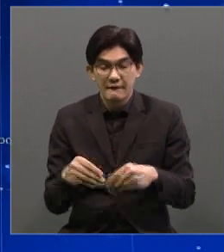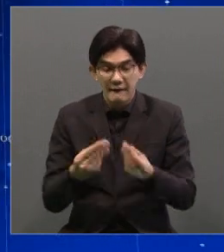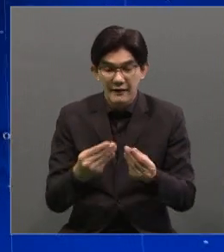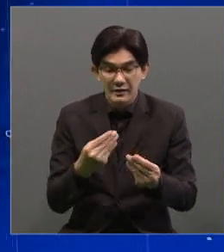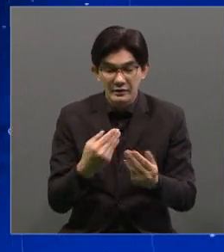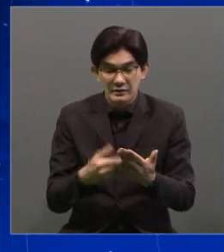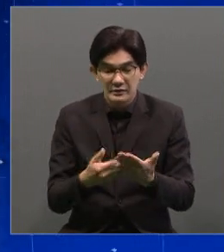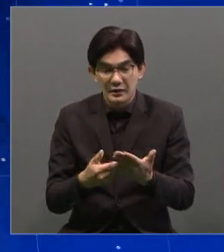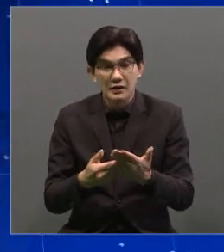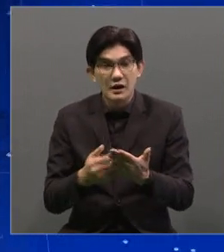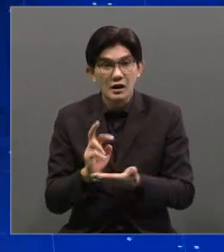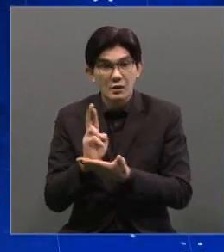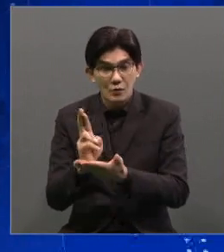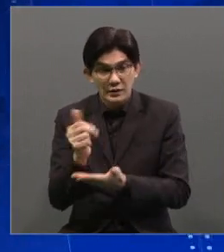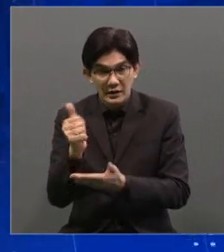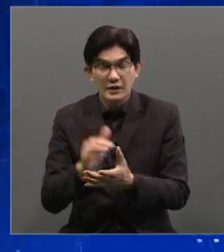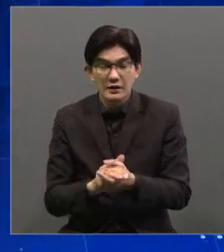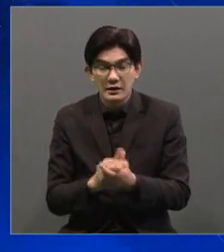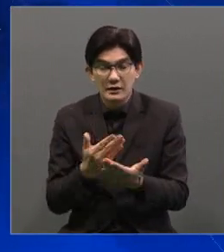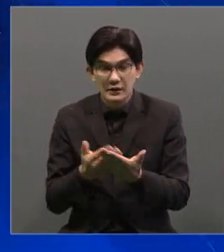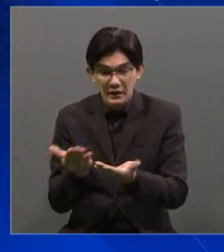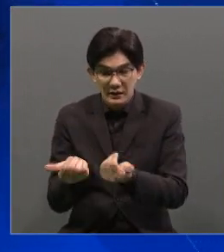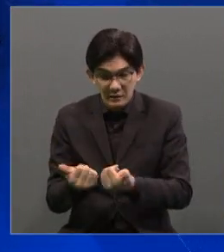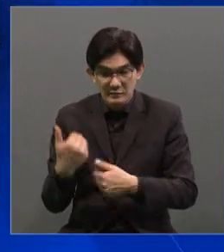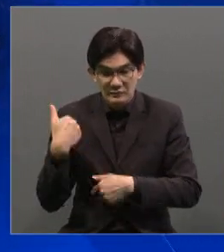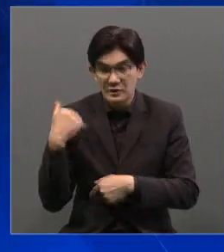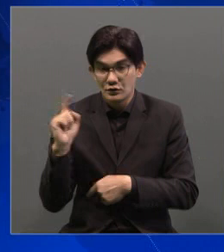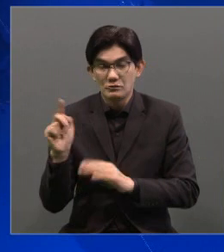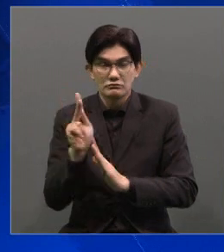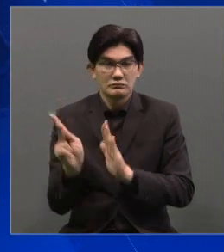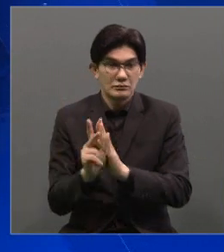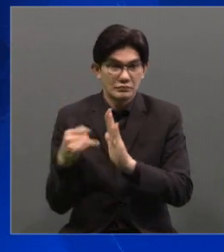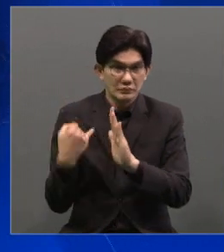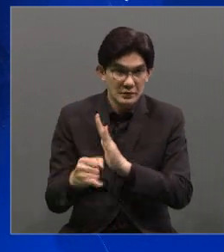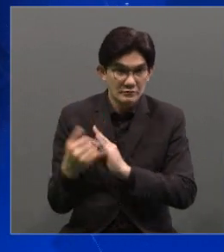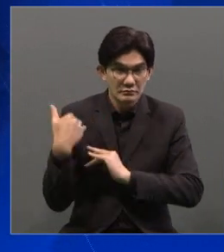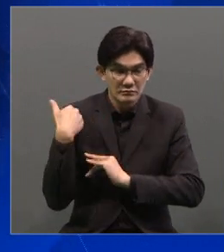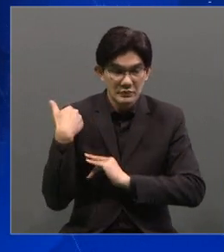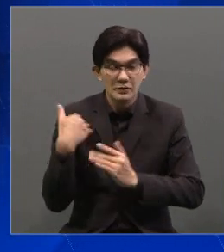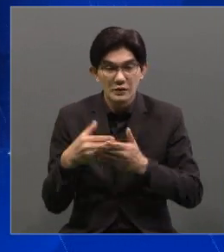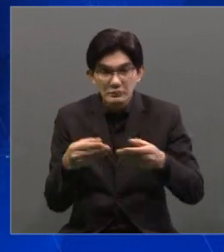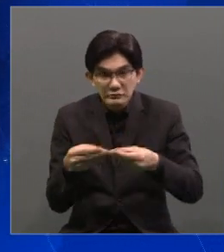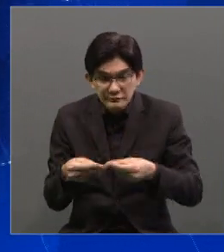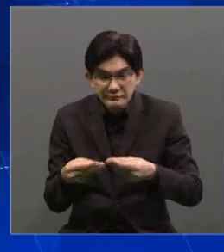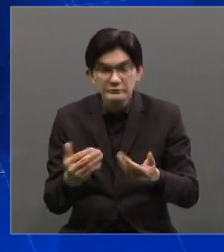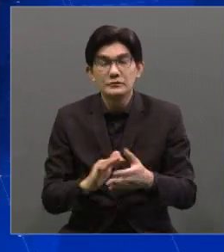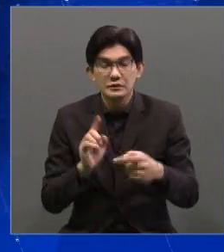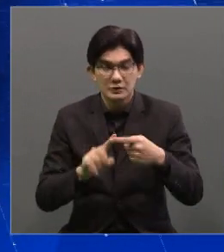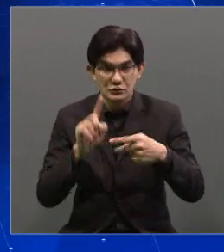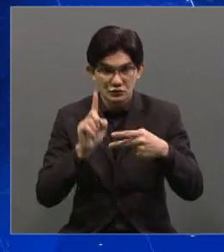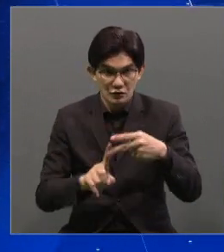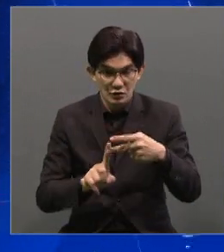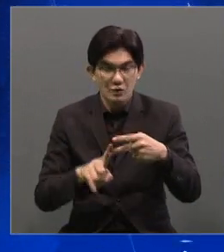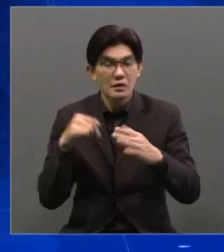เฟยไปขึ้นเงินรางวัลให้แต่กลายเป็นว่าเงินที่รับมาจากเฟยเนี่ยเป็นเงินผิดกฎหมายเพราะว่ามาจากการพนันออนไลน์ส่วนคดีที่ 2